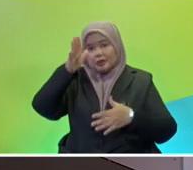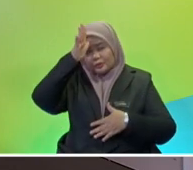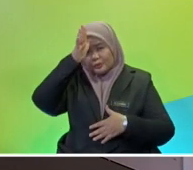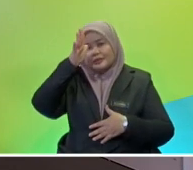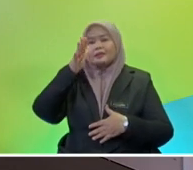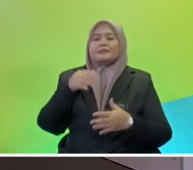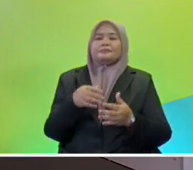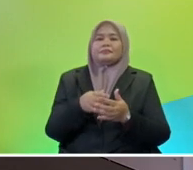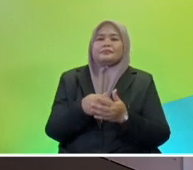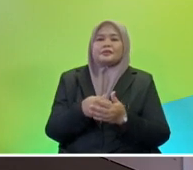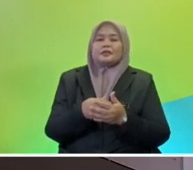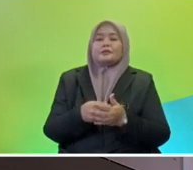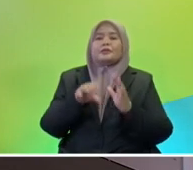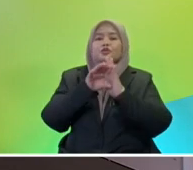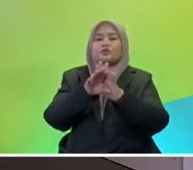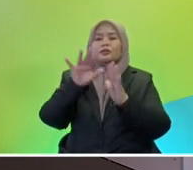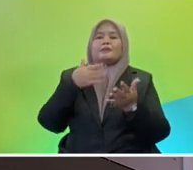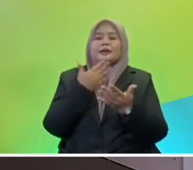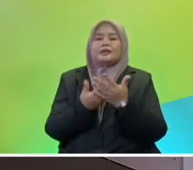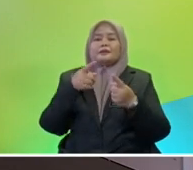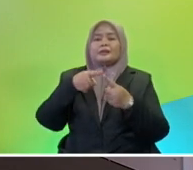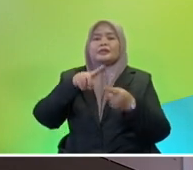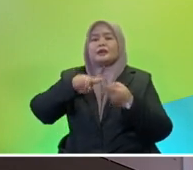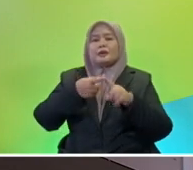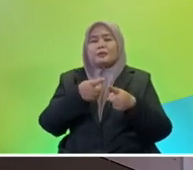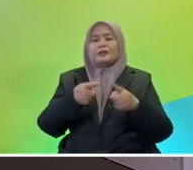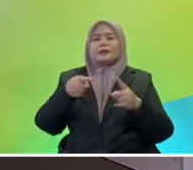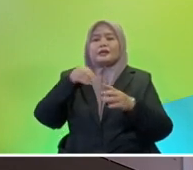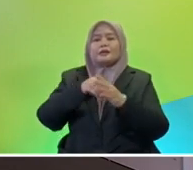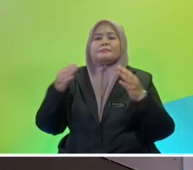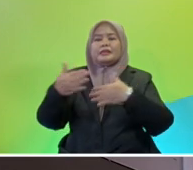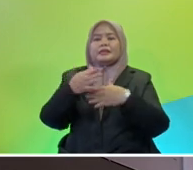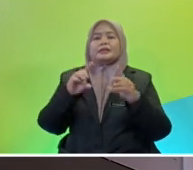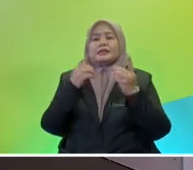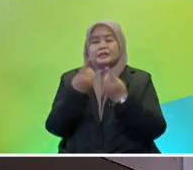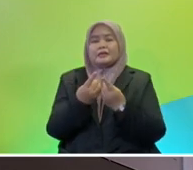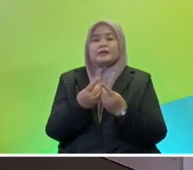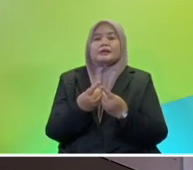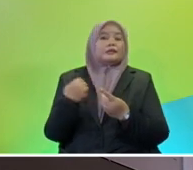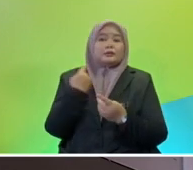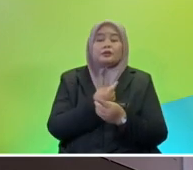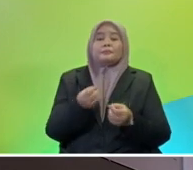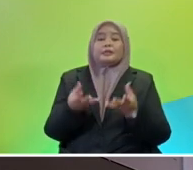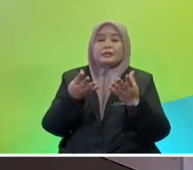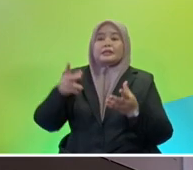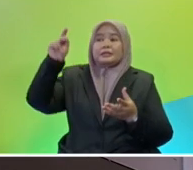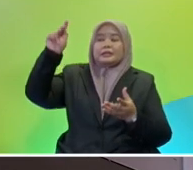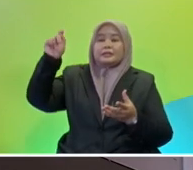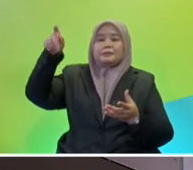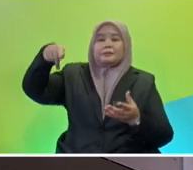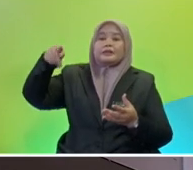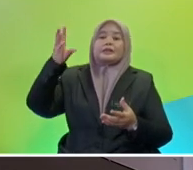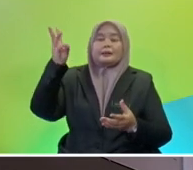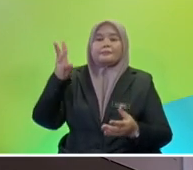boleh memberikan contoh yang baik kepada kawan-kawannya dalam milik darca jadi kita boleh Bagi TV penguasaan yang tertinggi Oke dan